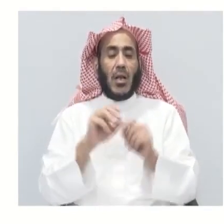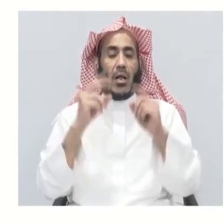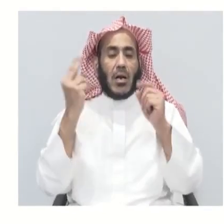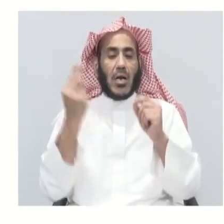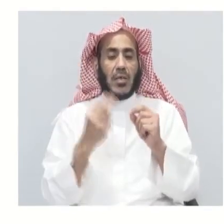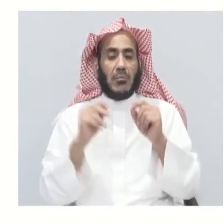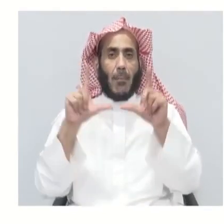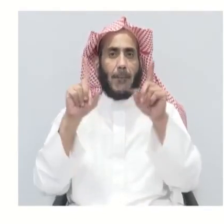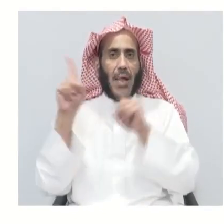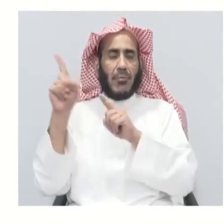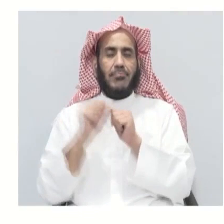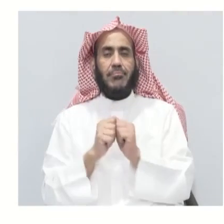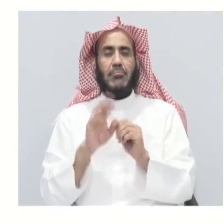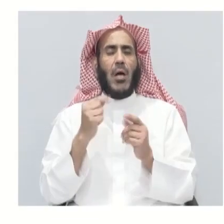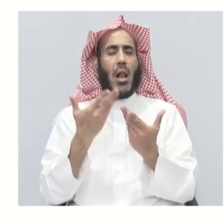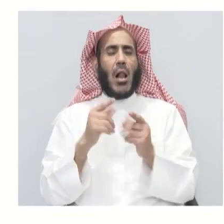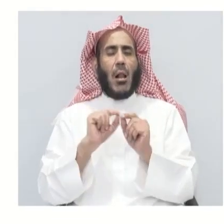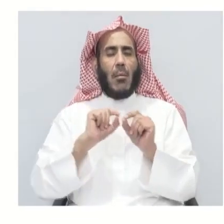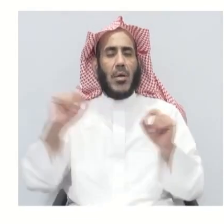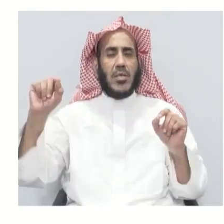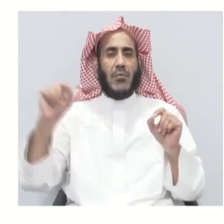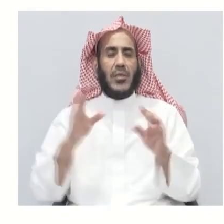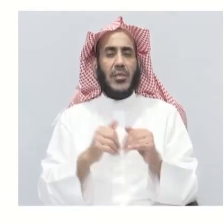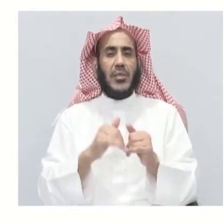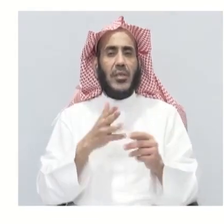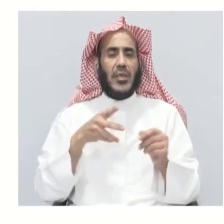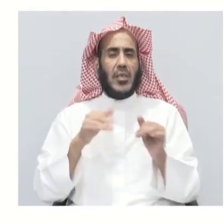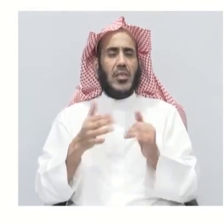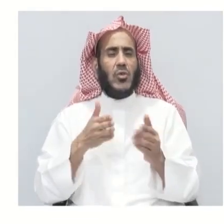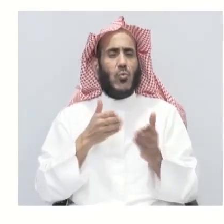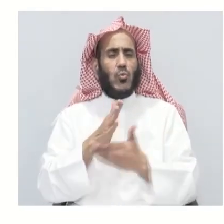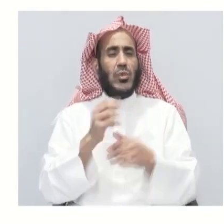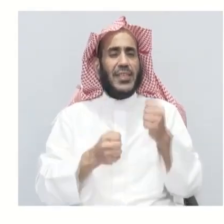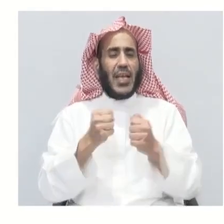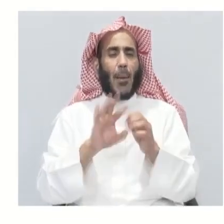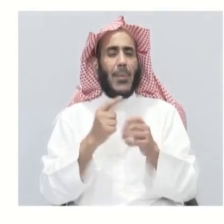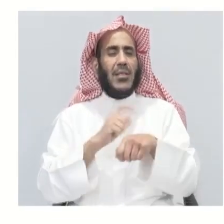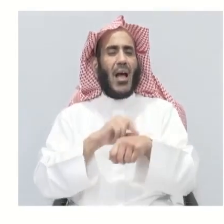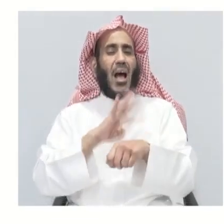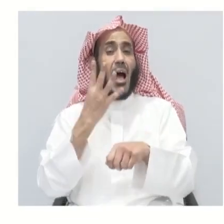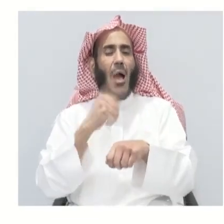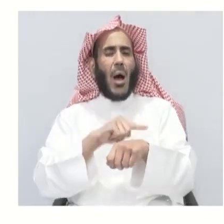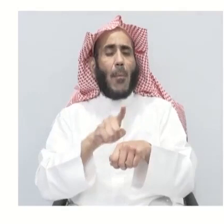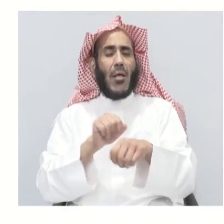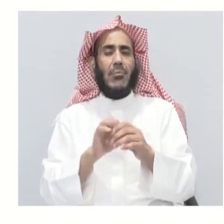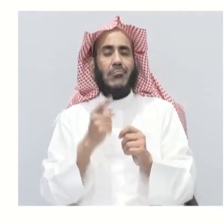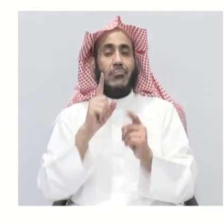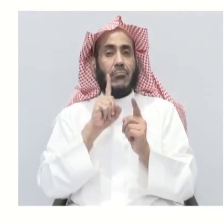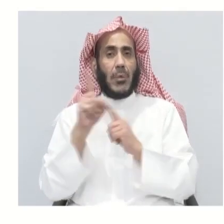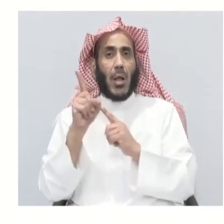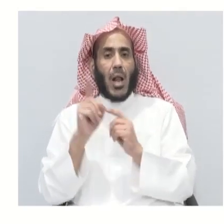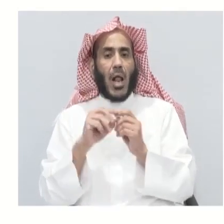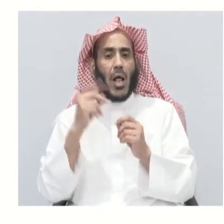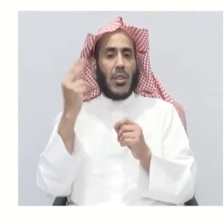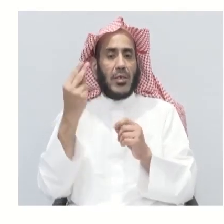البياني اعلاه ما المسافه التي قطعتها السياره بعد اربع ثواني عندما اتامل هذه